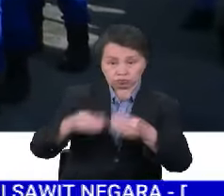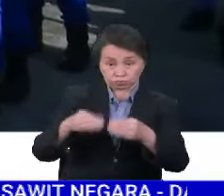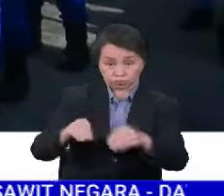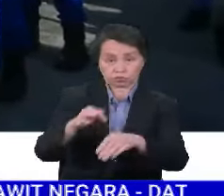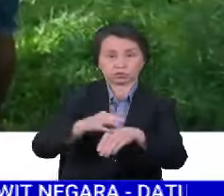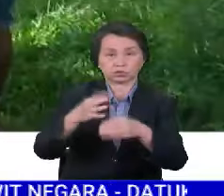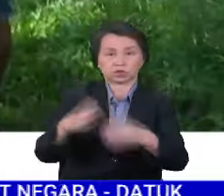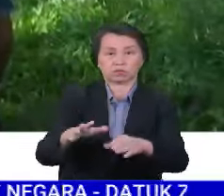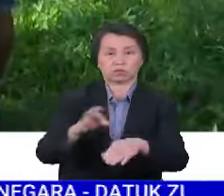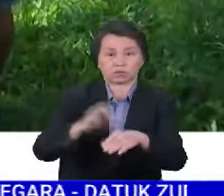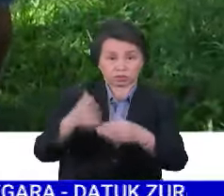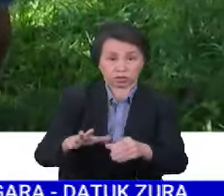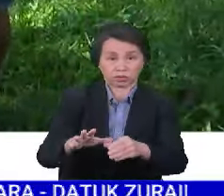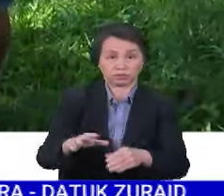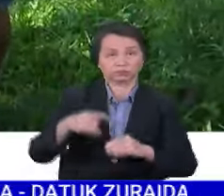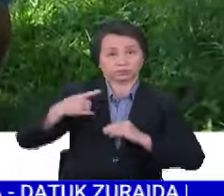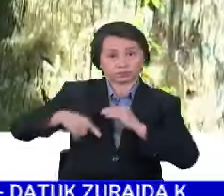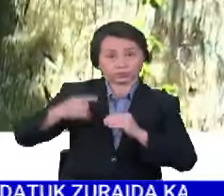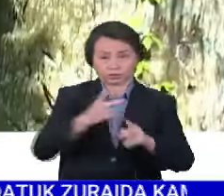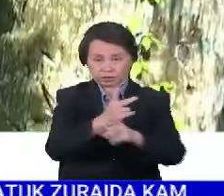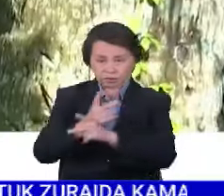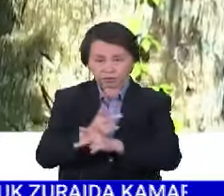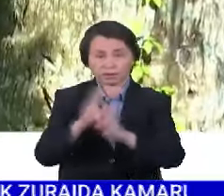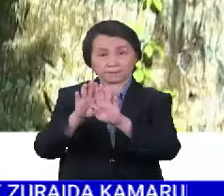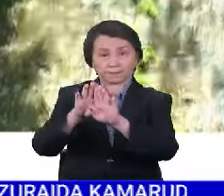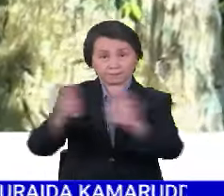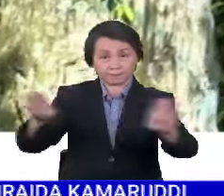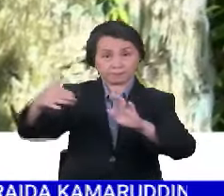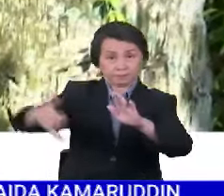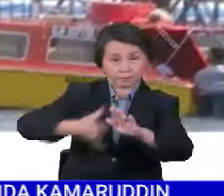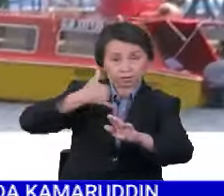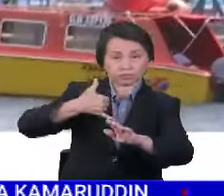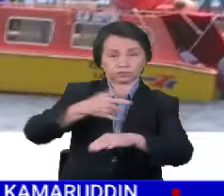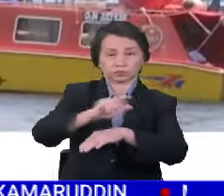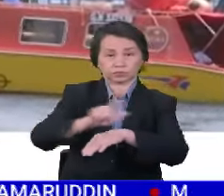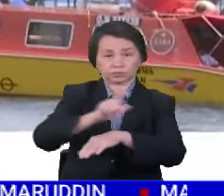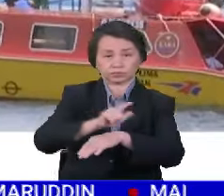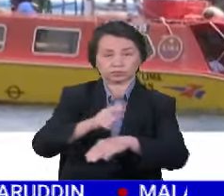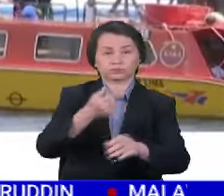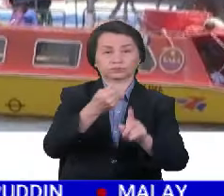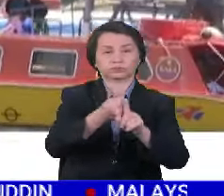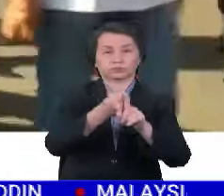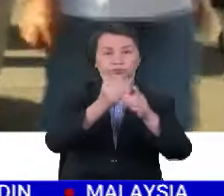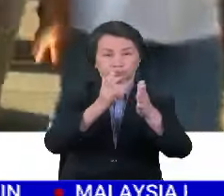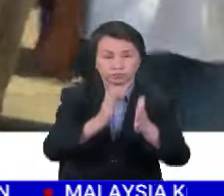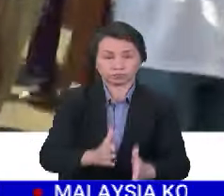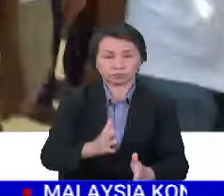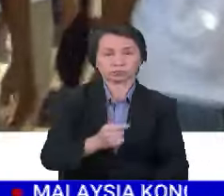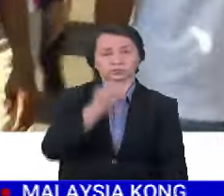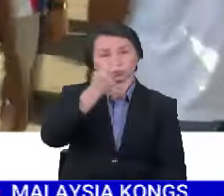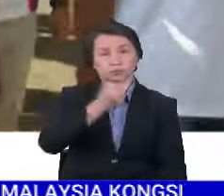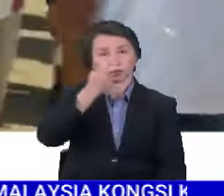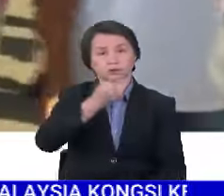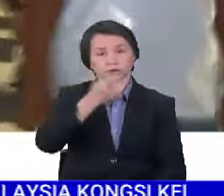nyamuk Edis sementara itu mulai selanjut mengenai kawalan di pintu masuk Labuhan pengarah jabatan kesehatan Labuan Doctor ismuni Bukhari